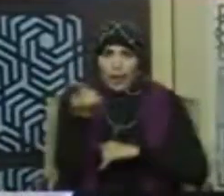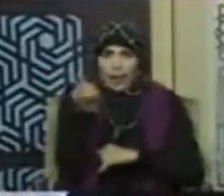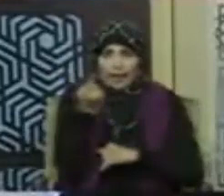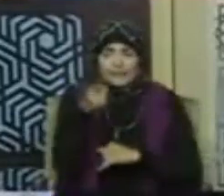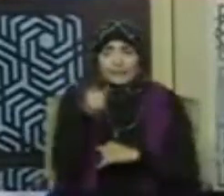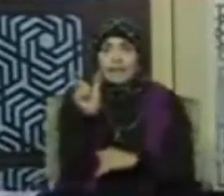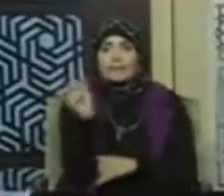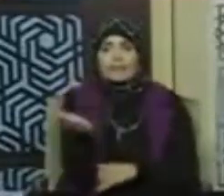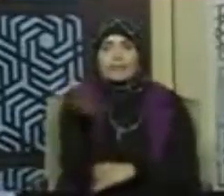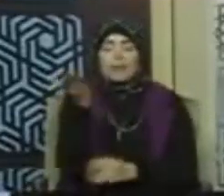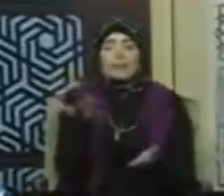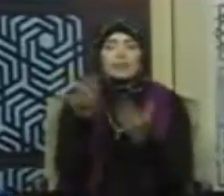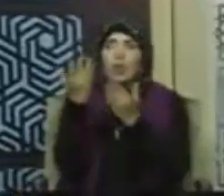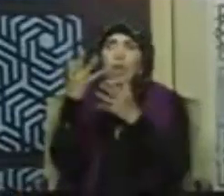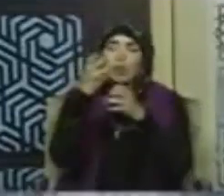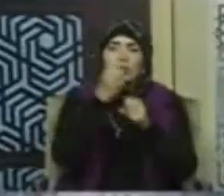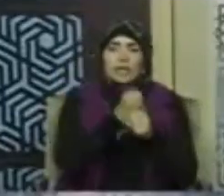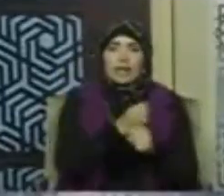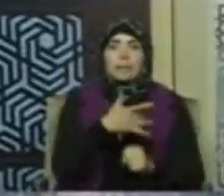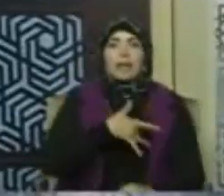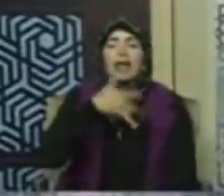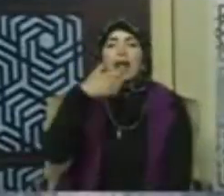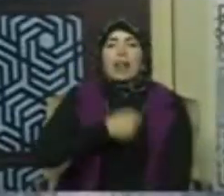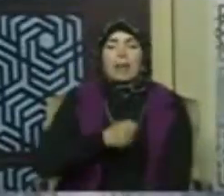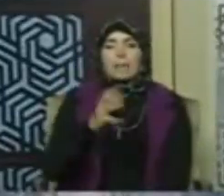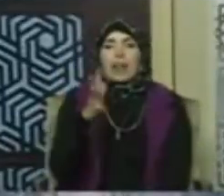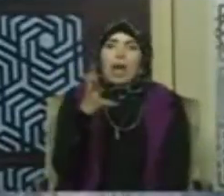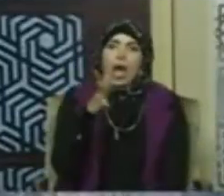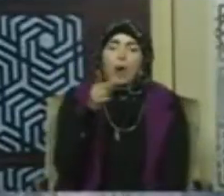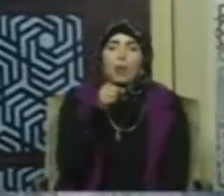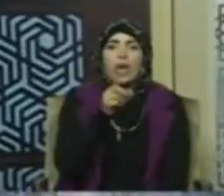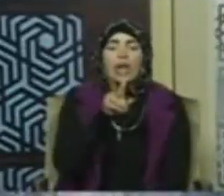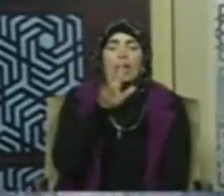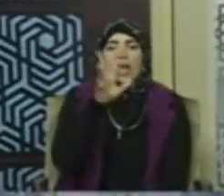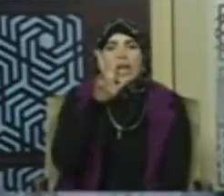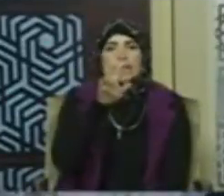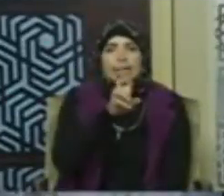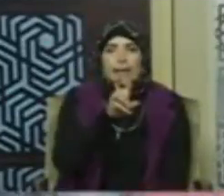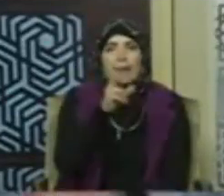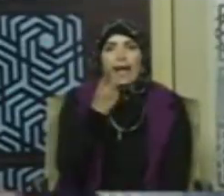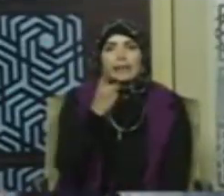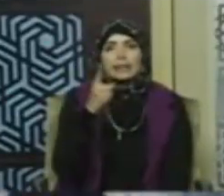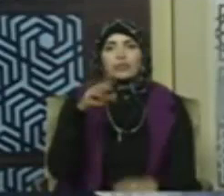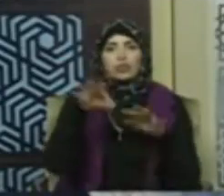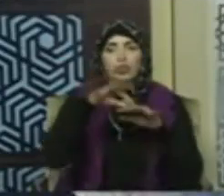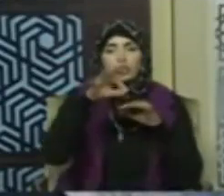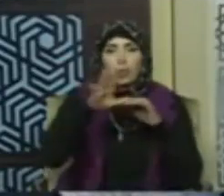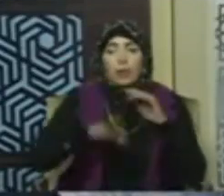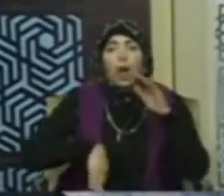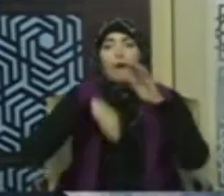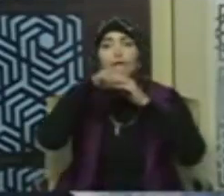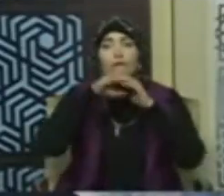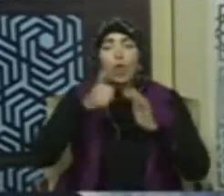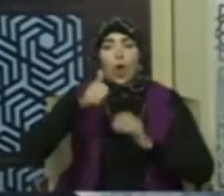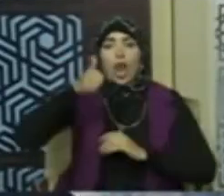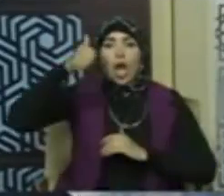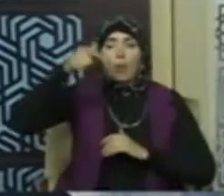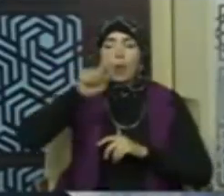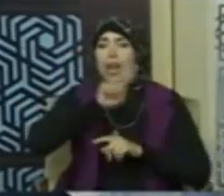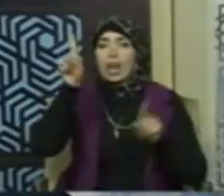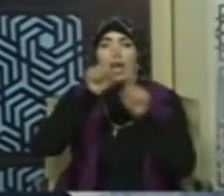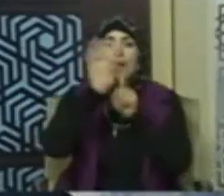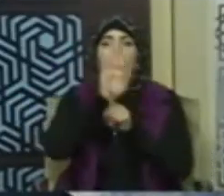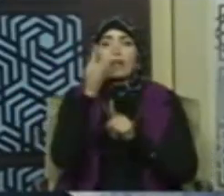وسلم عندما يقول: الإيمان 74 شعبة، أعلاها لا إله إلا الله، ويختار